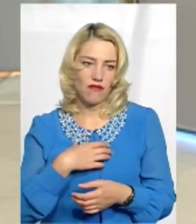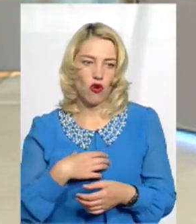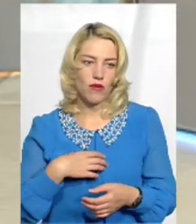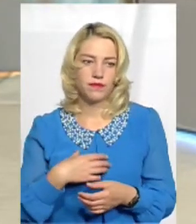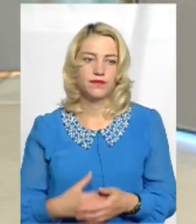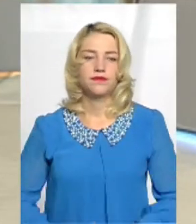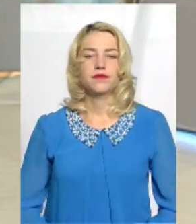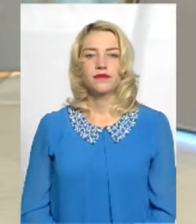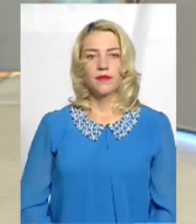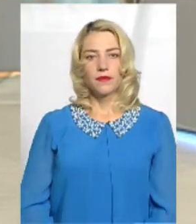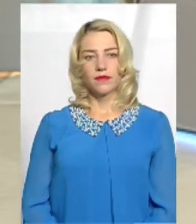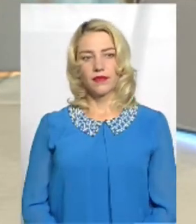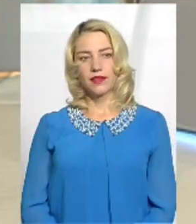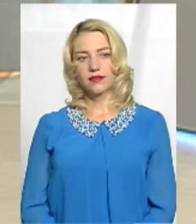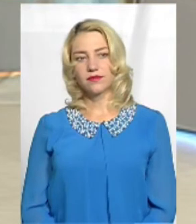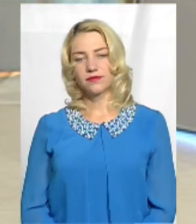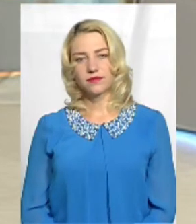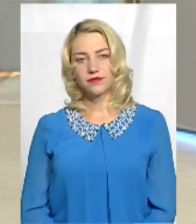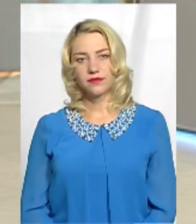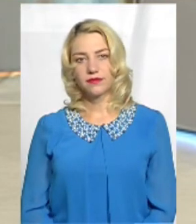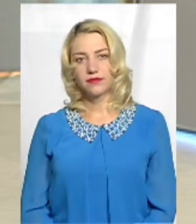дуже важливо.